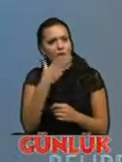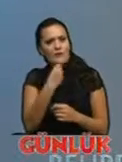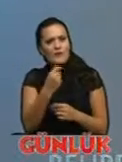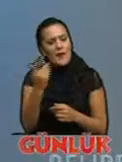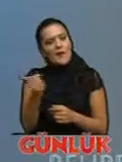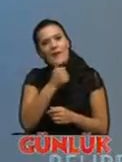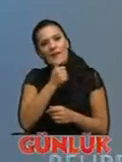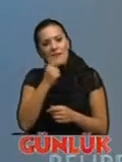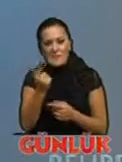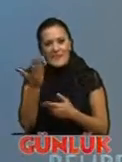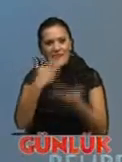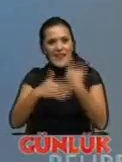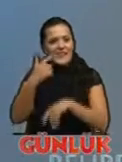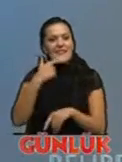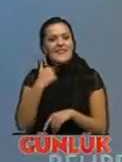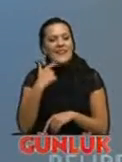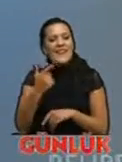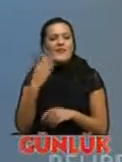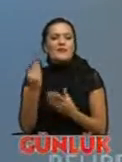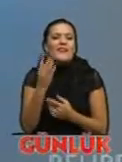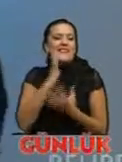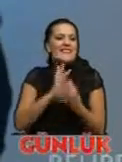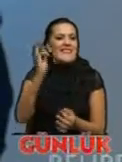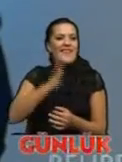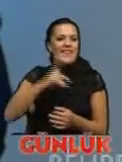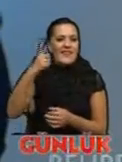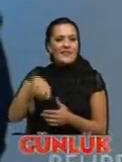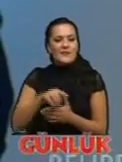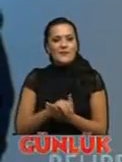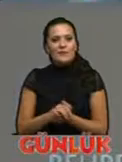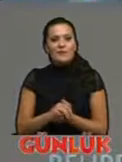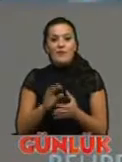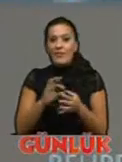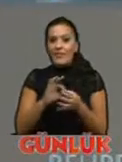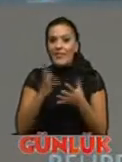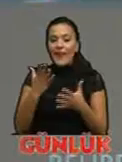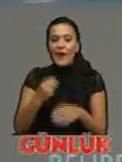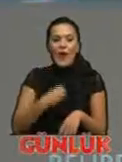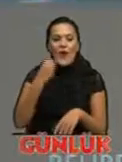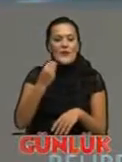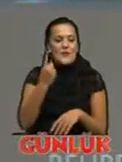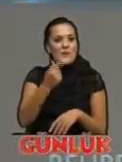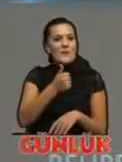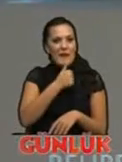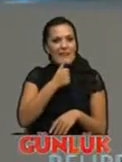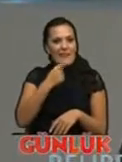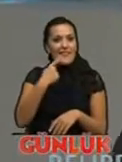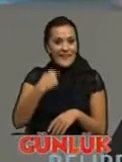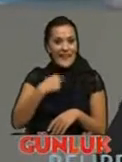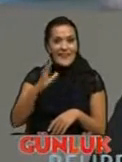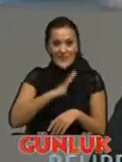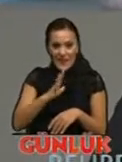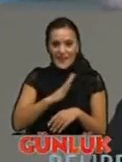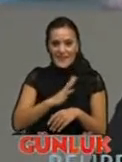beyefendi, biraz bir anlatsa kendini diyen çok insan var. Biraz tanıtın kendinizi evet, lütfen. Ne hoş bir beyefendi diyen varsa... Ne güzel sesi